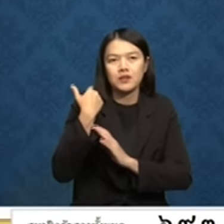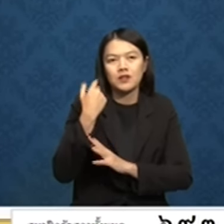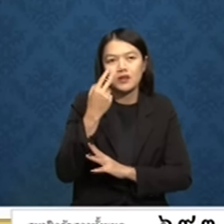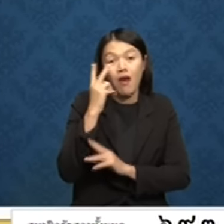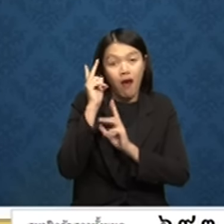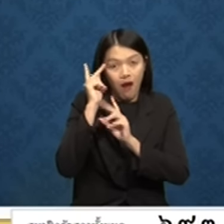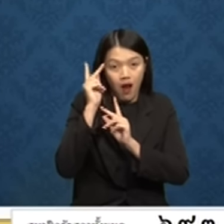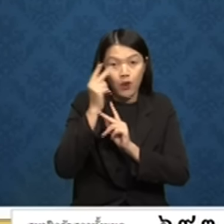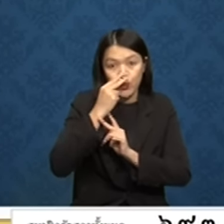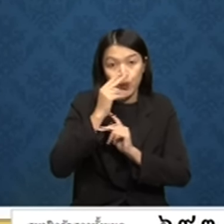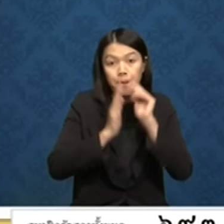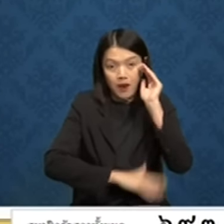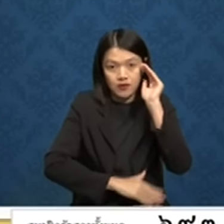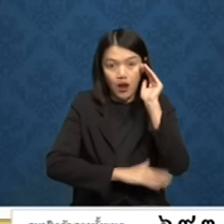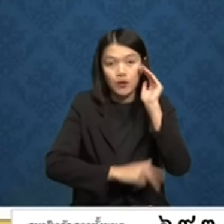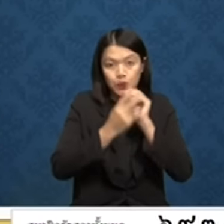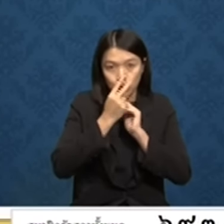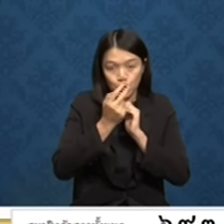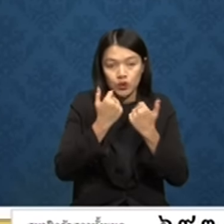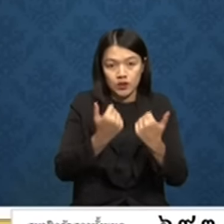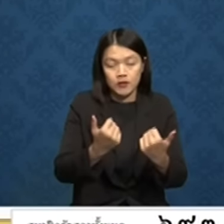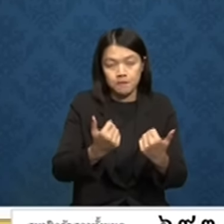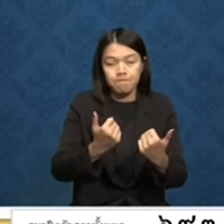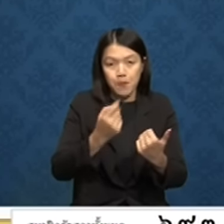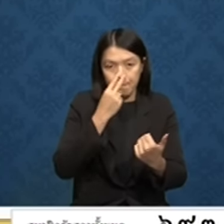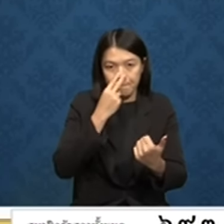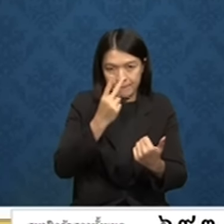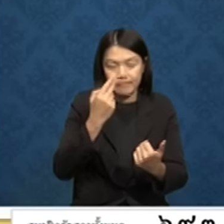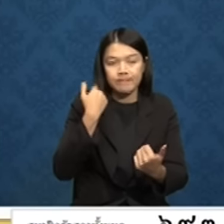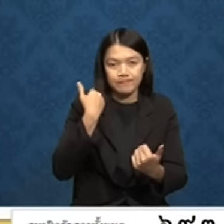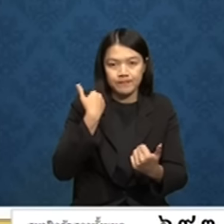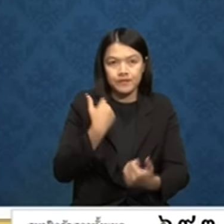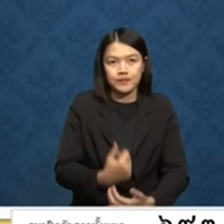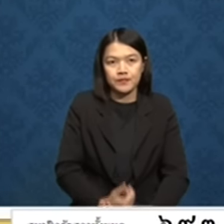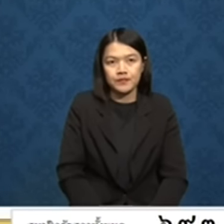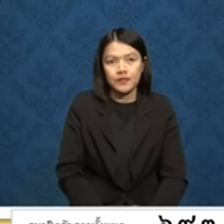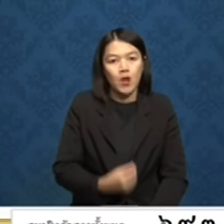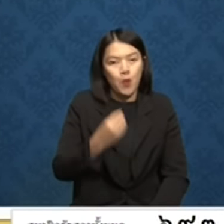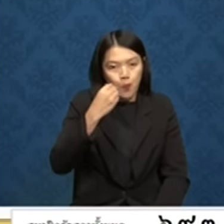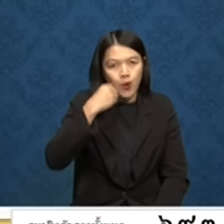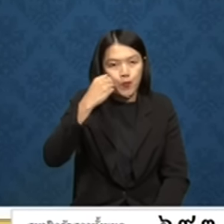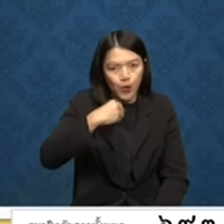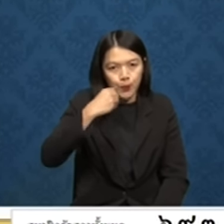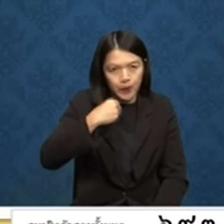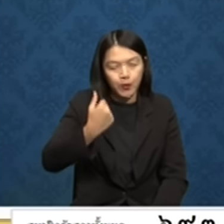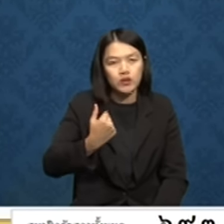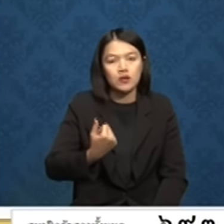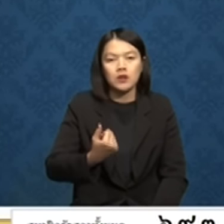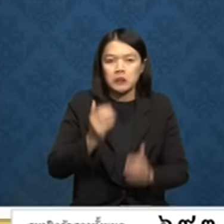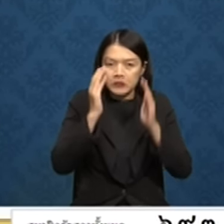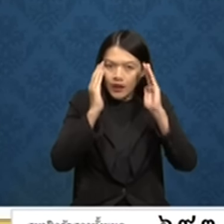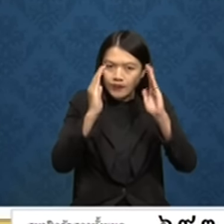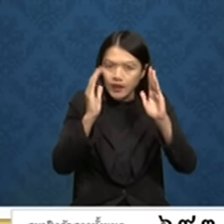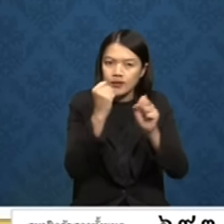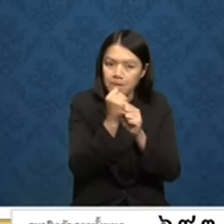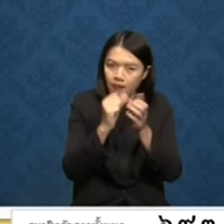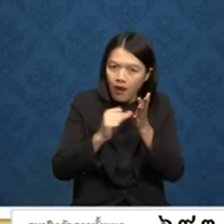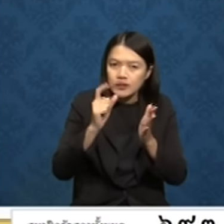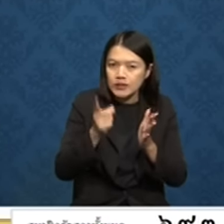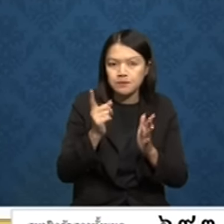ดตามสถานการณ์ในจังหวัดชายแดนภาคใต้อย่างใกล้ชิดตอนนี้มีสัญญาณแบบนี้เกิดขึ้นถี่ขึ้นถ้าเราไม่มุ่งมั่นจริงๆว่าจะแก้ปัญ